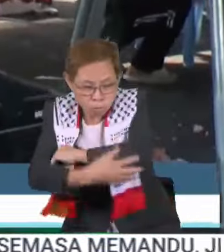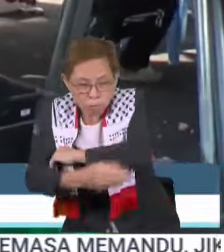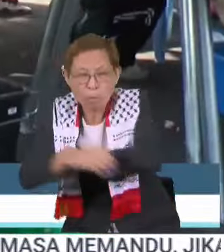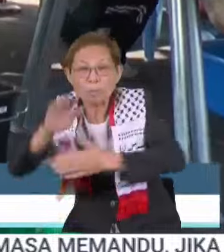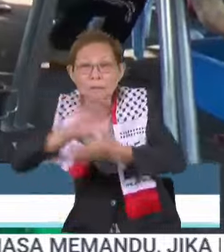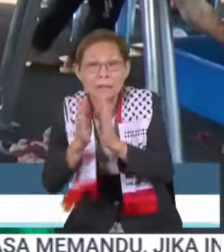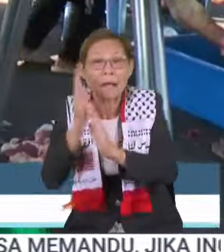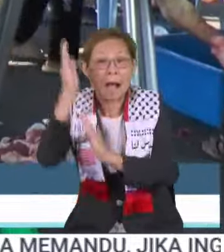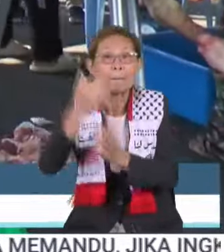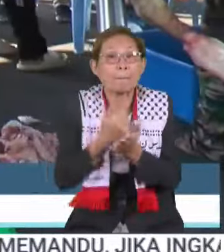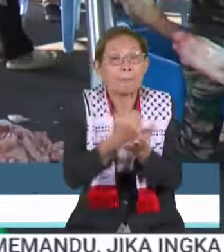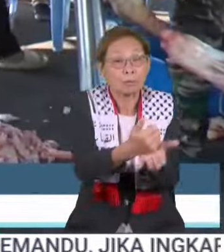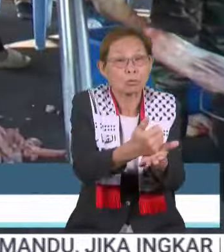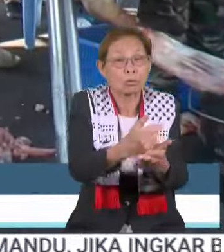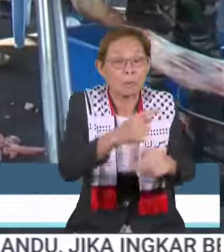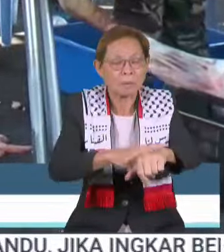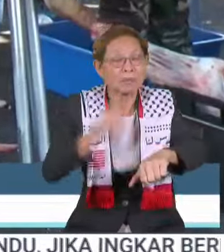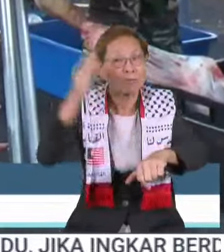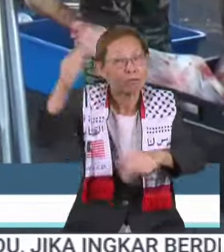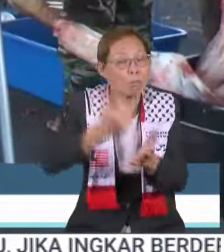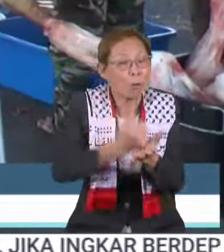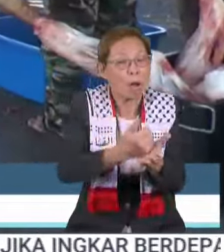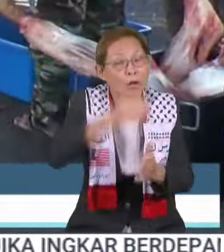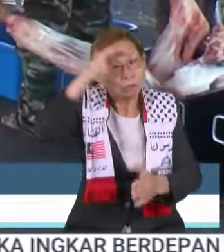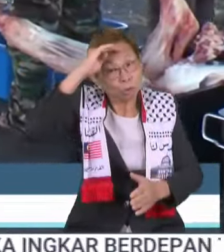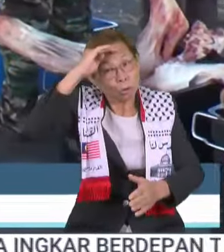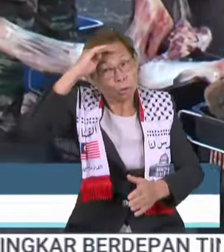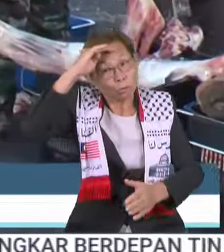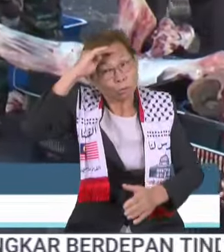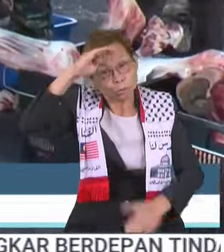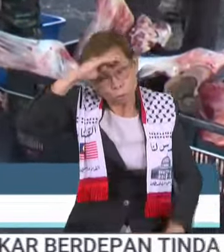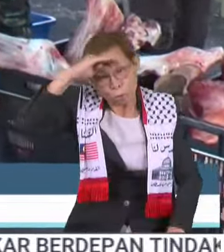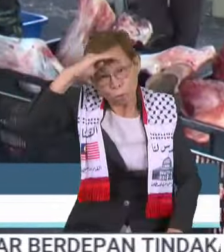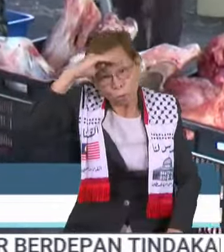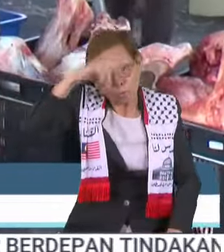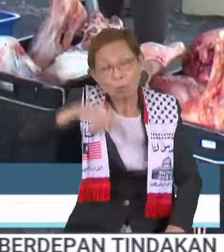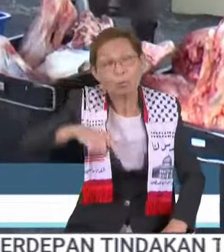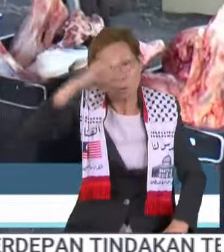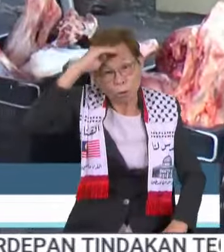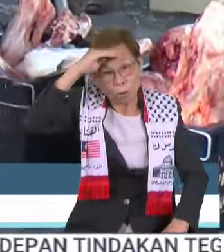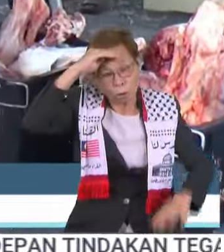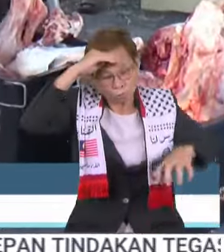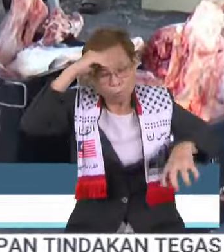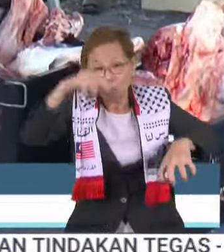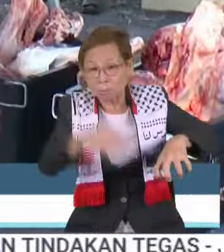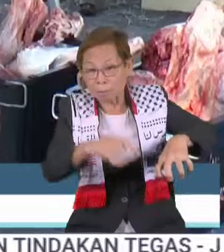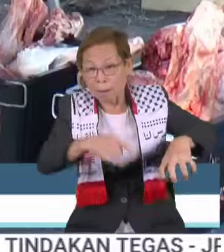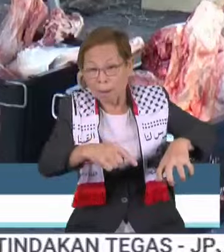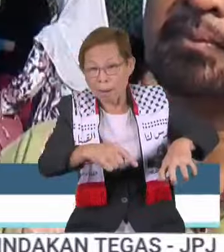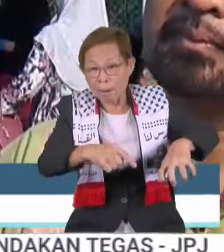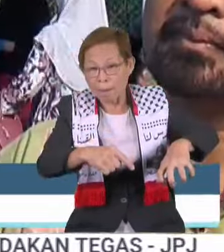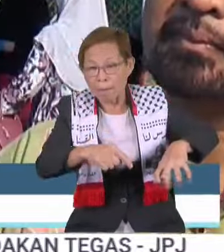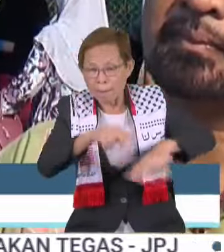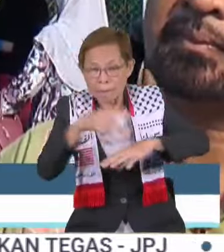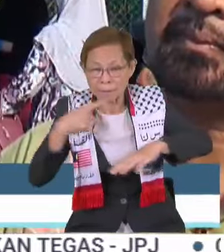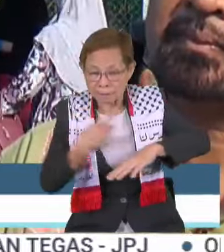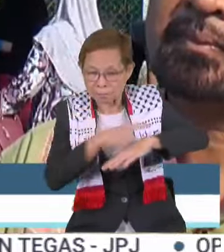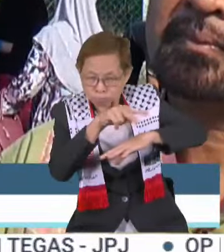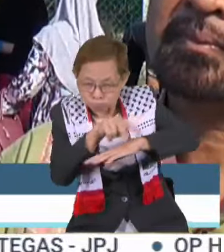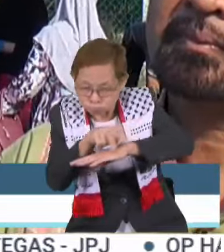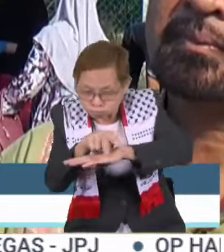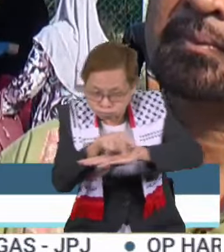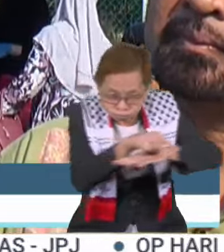dijadikan potensi untuk dibantu dalam jangka masa panjang. Jadi Johor ini juga merupakan di antara tempat yang menjadi pantauan dekat kita, yang mana